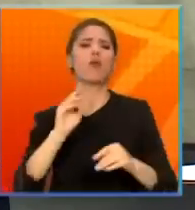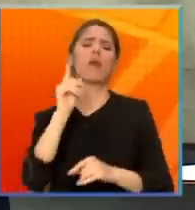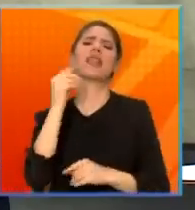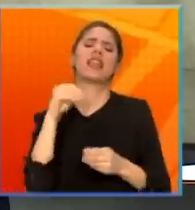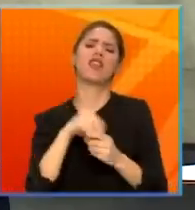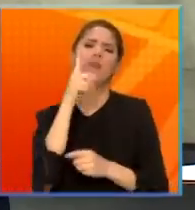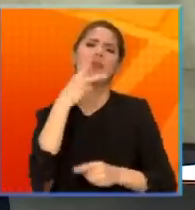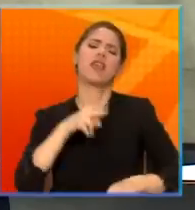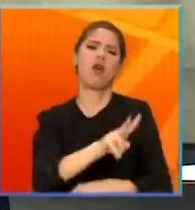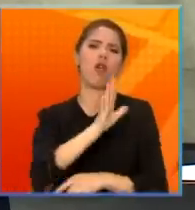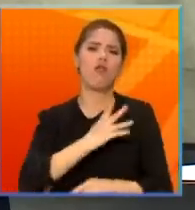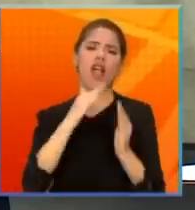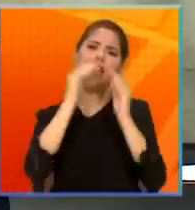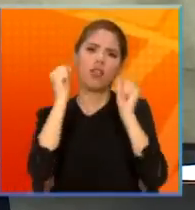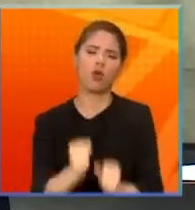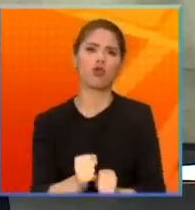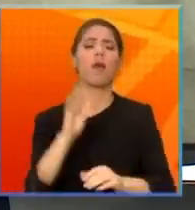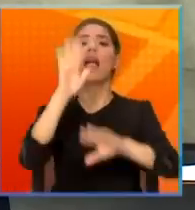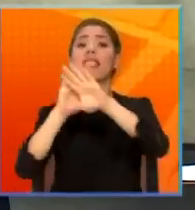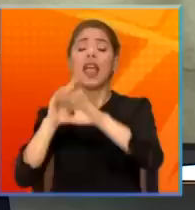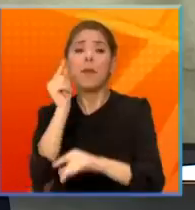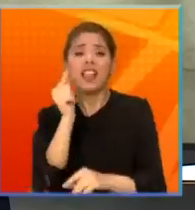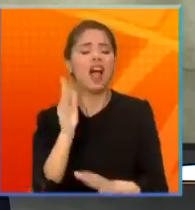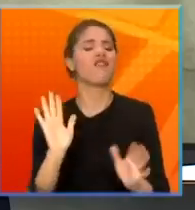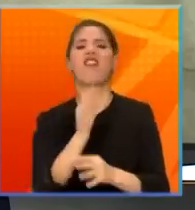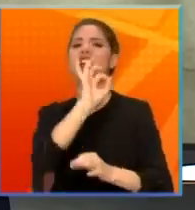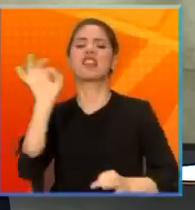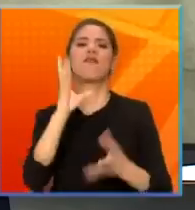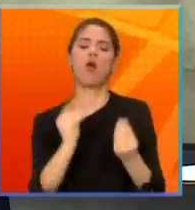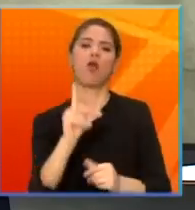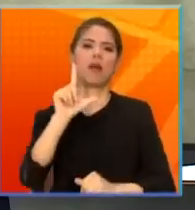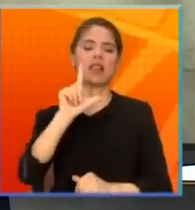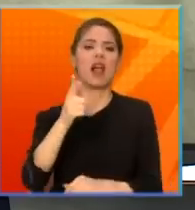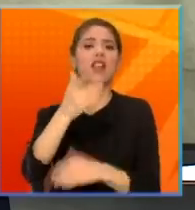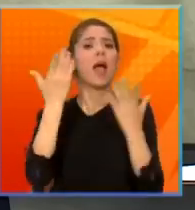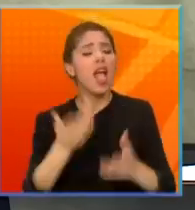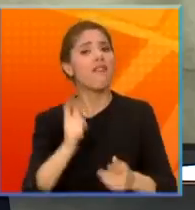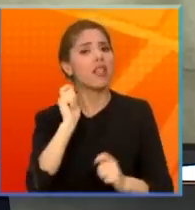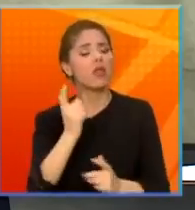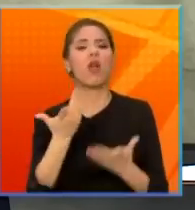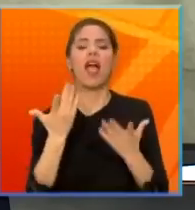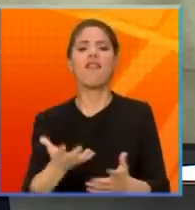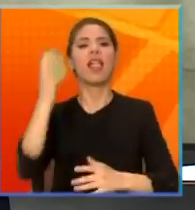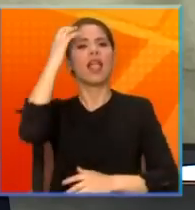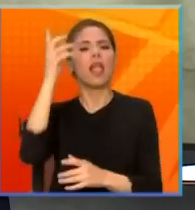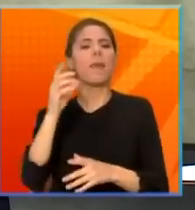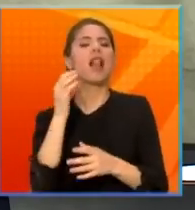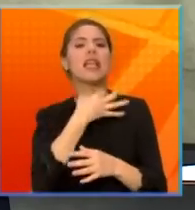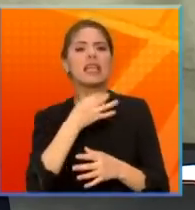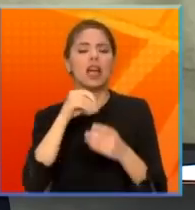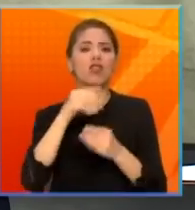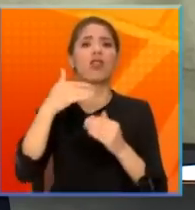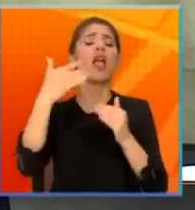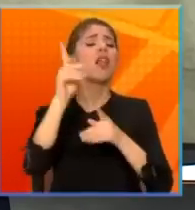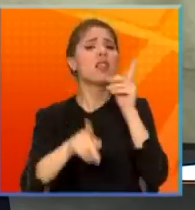için tek yol var, evde kalmak. Teması en aza, hatta sıfıra indirmek. Eve sor, evet temel ihtiyaçlar için